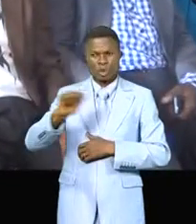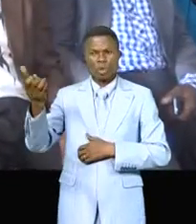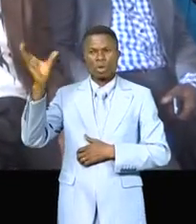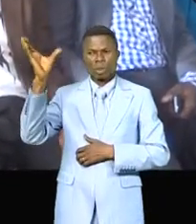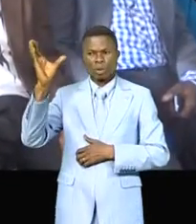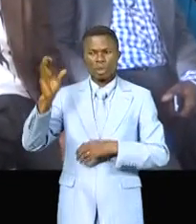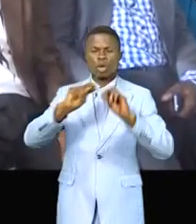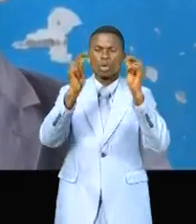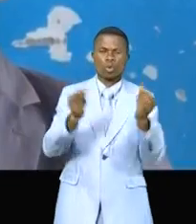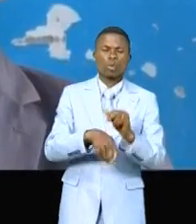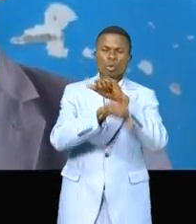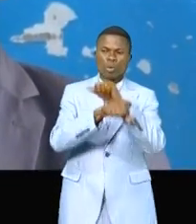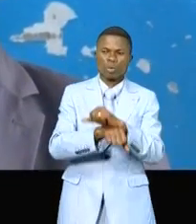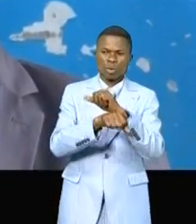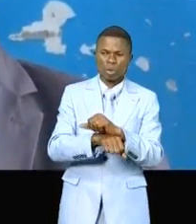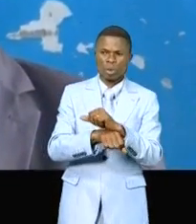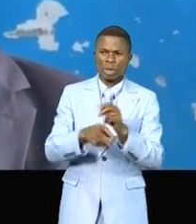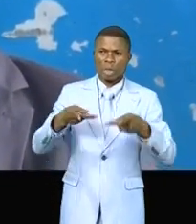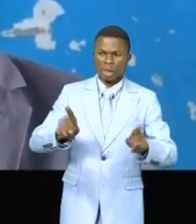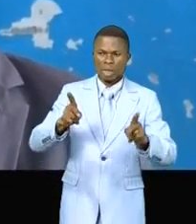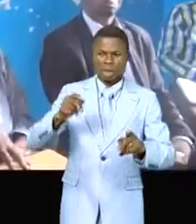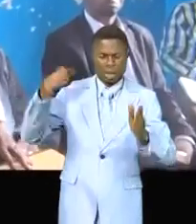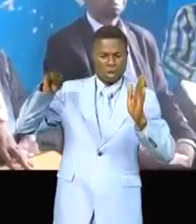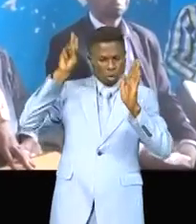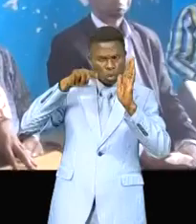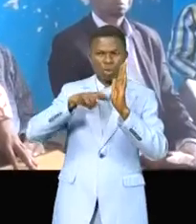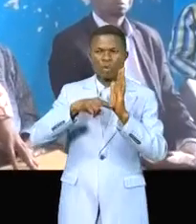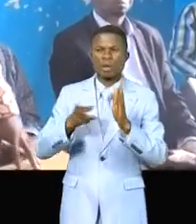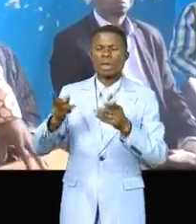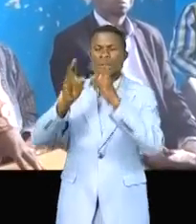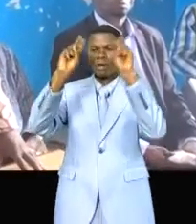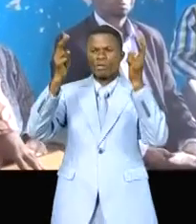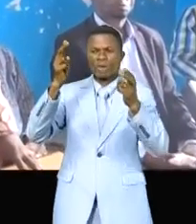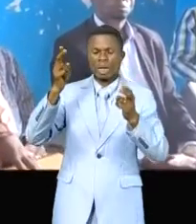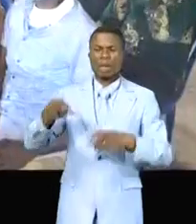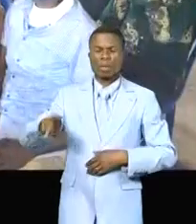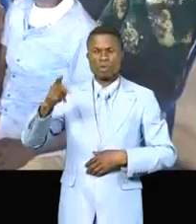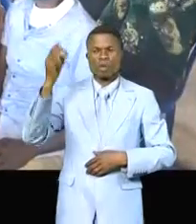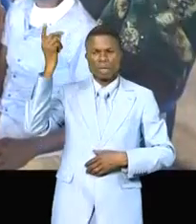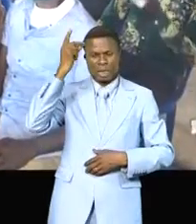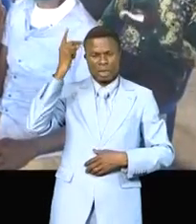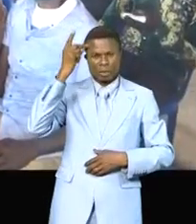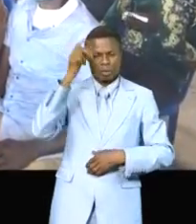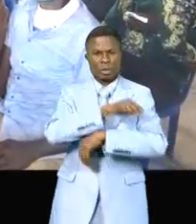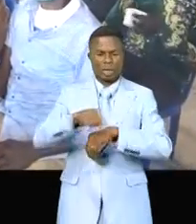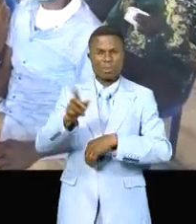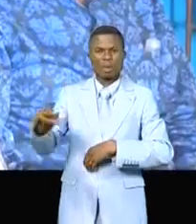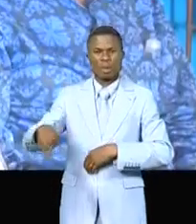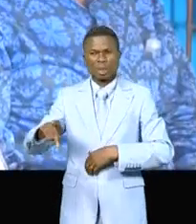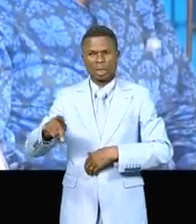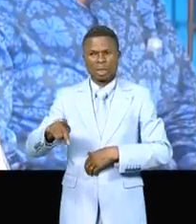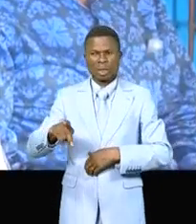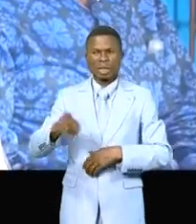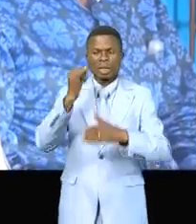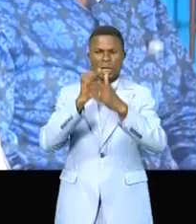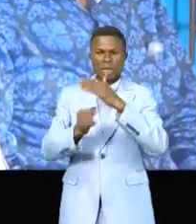villages et groupements coutumiers. C'est là sous l'impulsion du gouverneur de la ville province Kinshasa, Jean-Tilingo Bilambaka, au travers du ministère provincial de